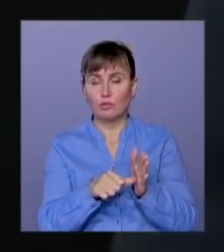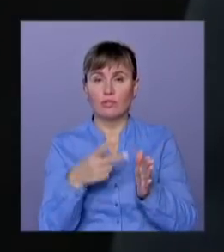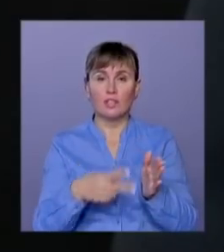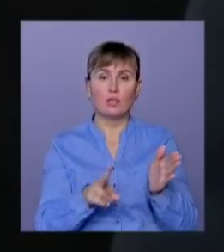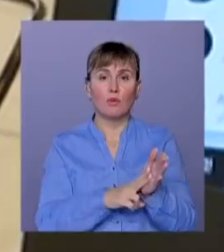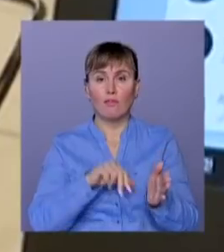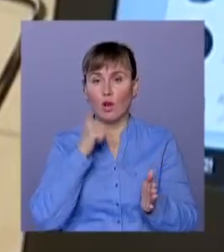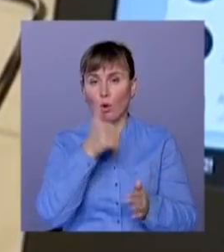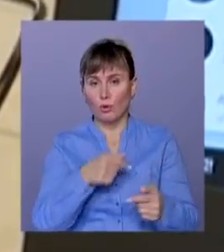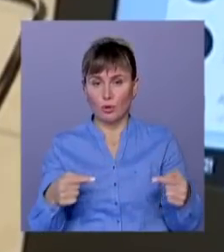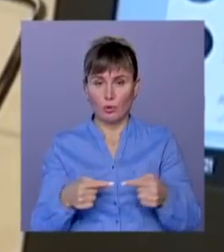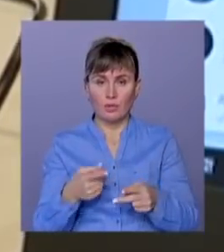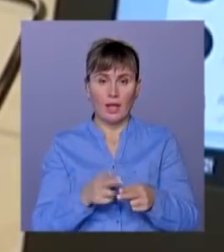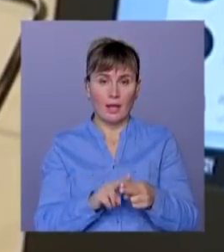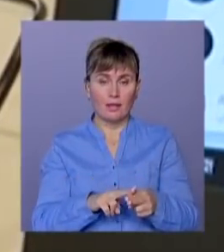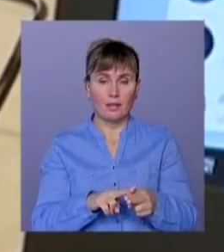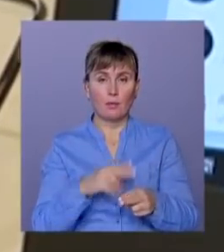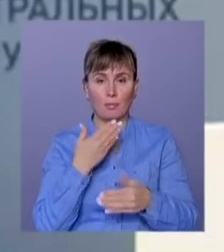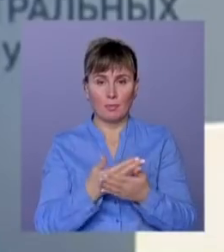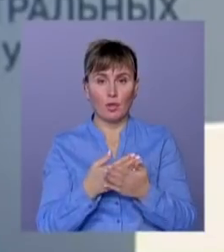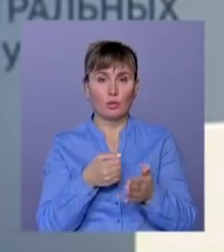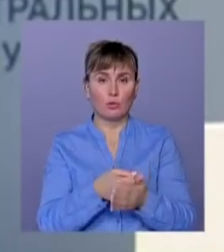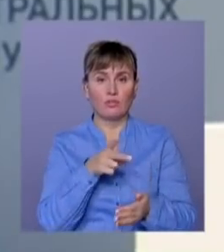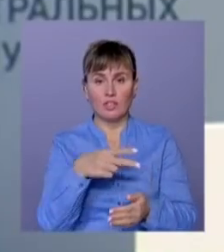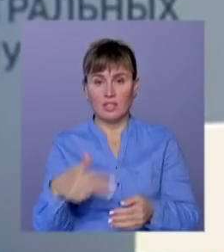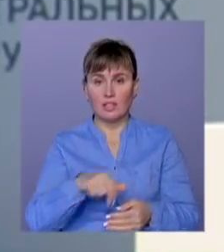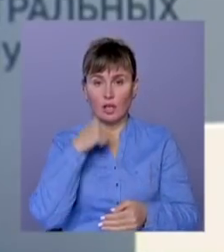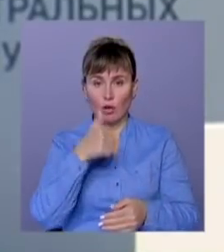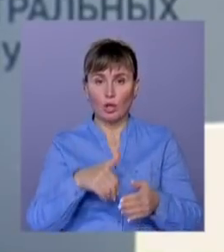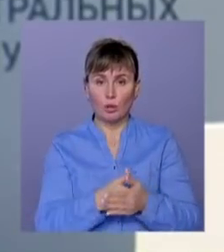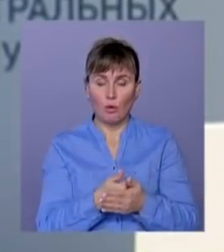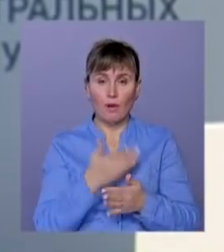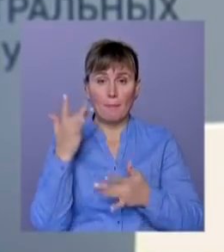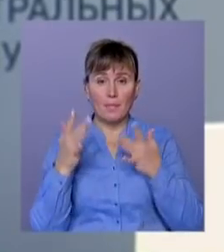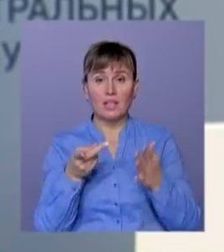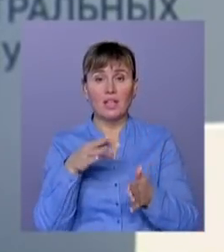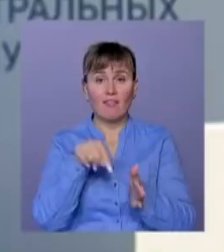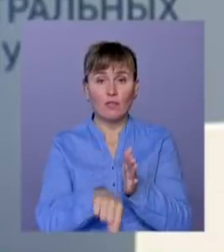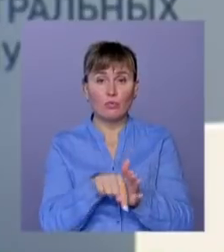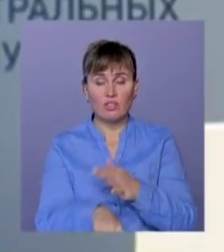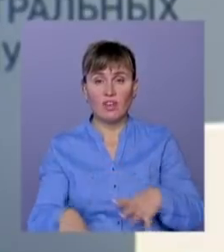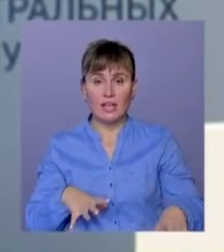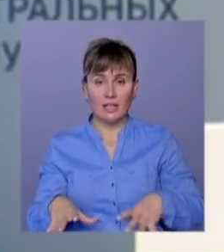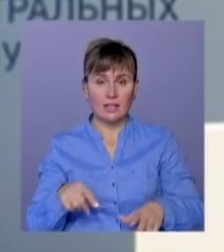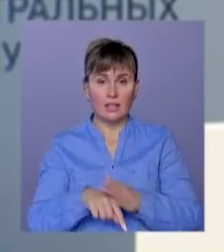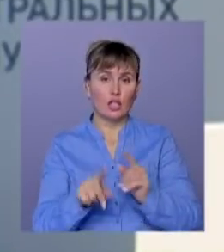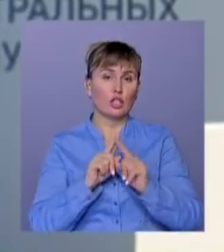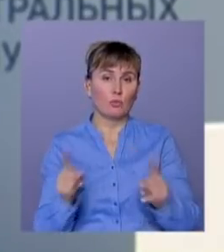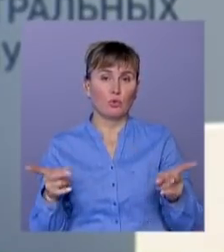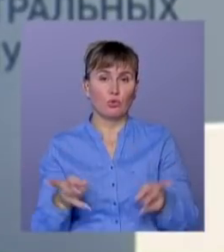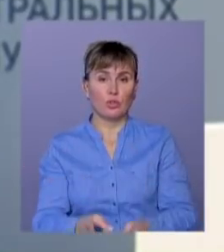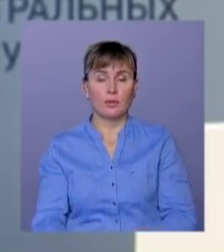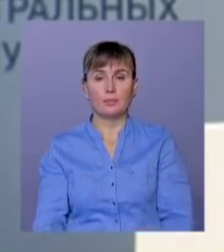года точно, то это где-то до 30 года нам новые мощности для внутреннего рынка не будут нужны.